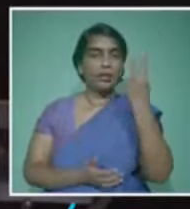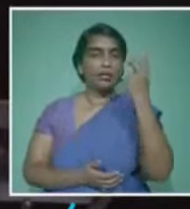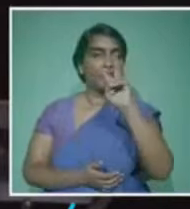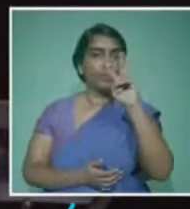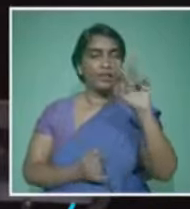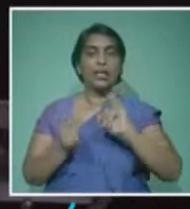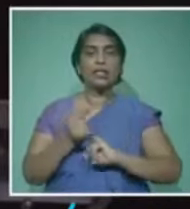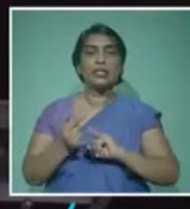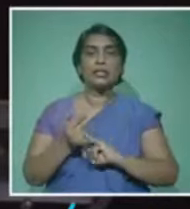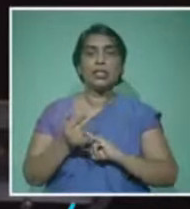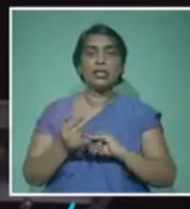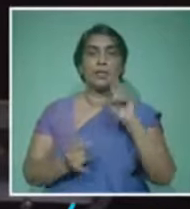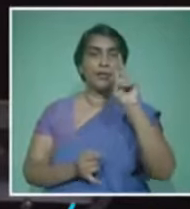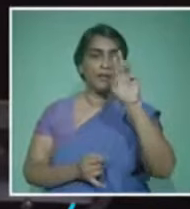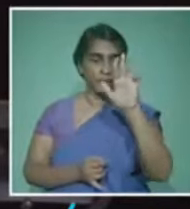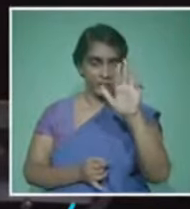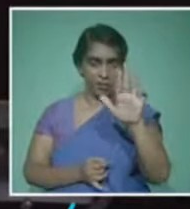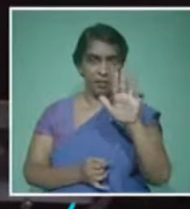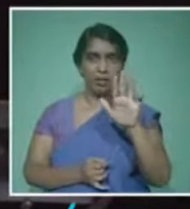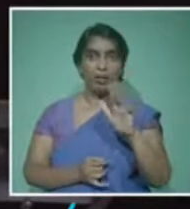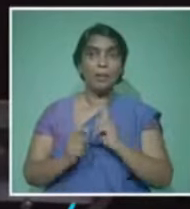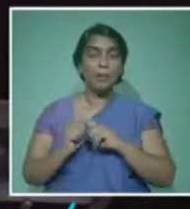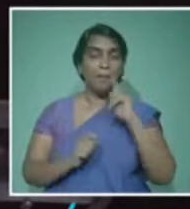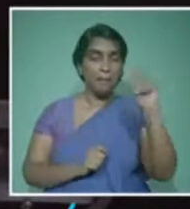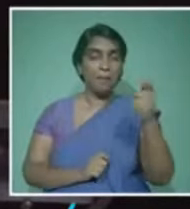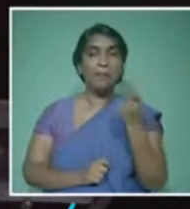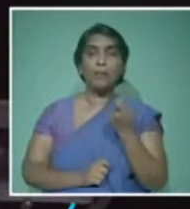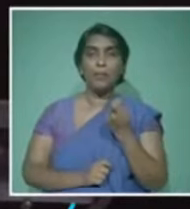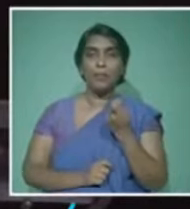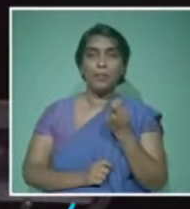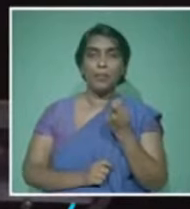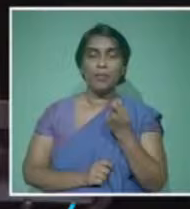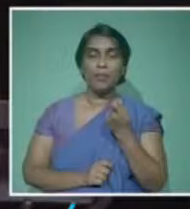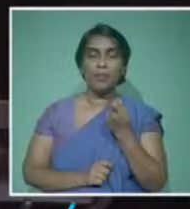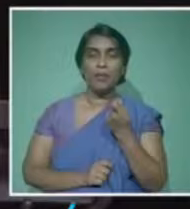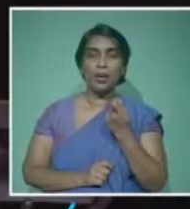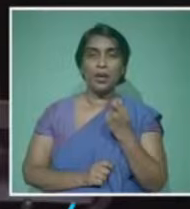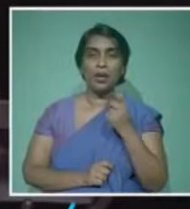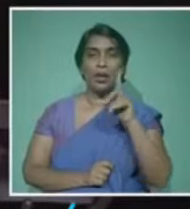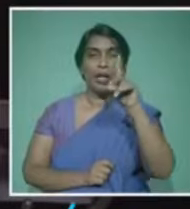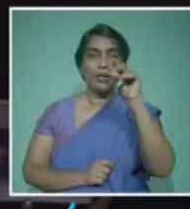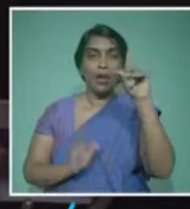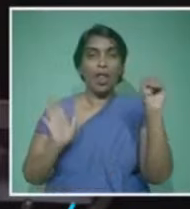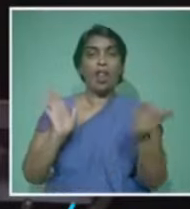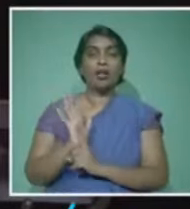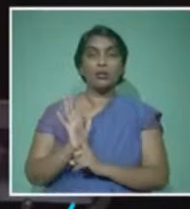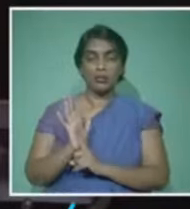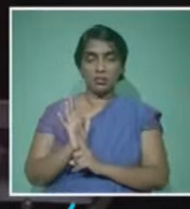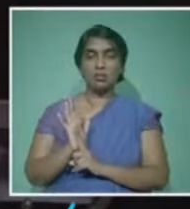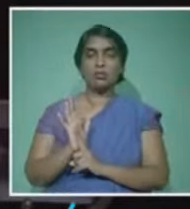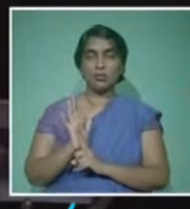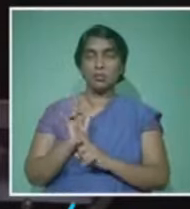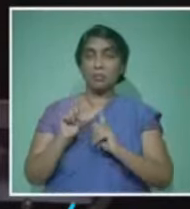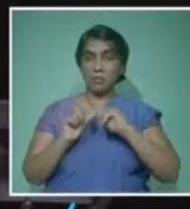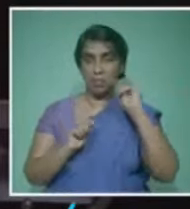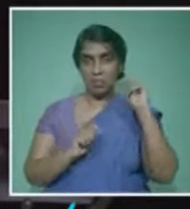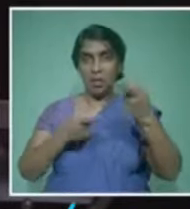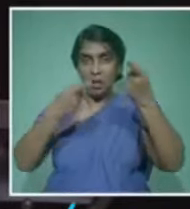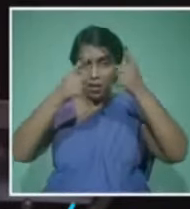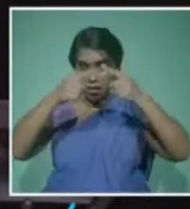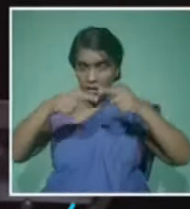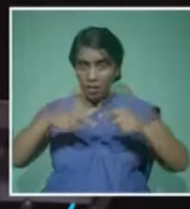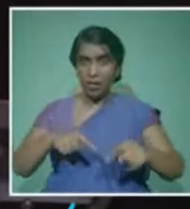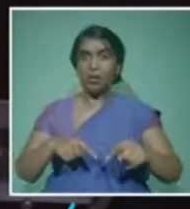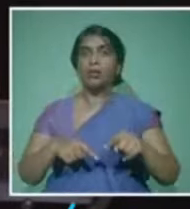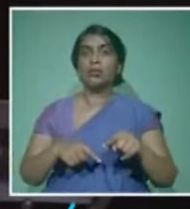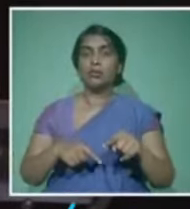2022 සැප්තැම්බර් 29 ගෙවන්න තියෙන ගාණ දාලා තියෙනවා 11 ලක්ෂ ගන්නක් කියලා උඩින් දාලා තියෙනවා යට